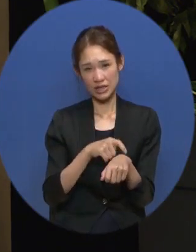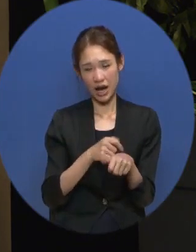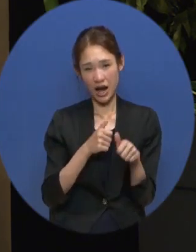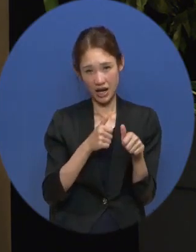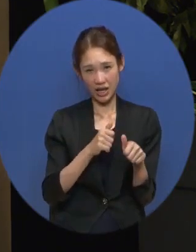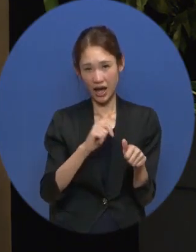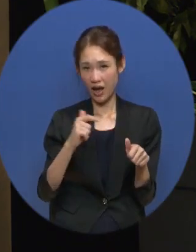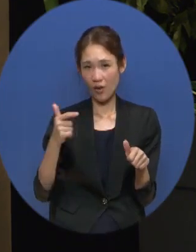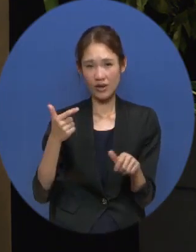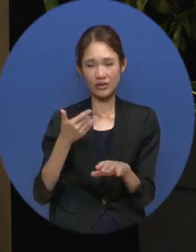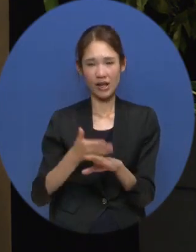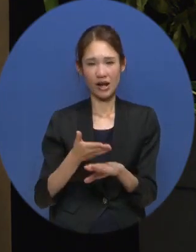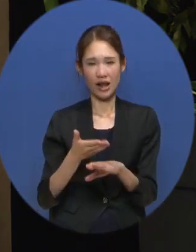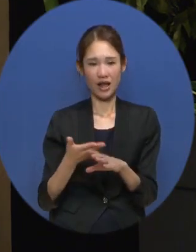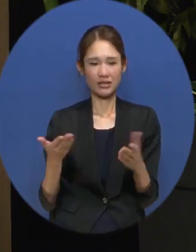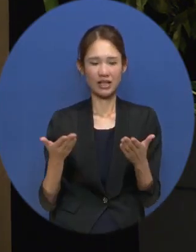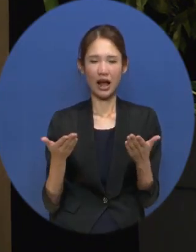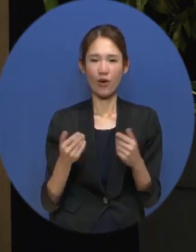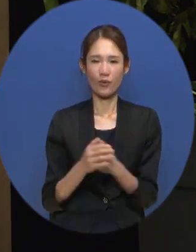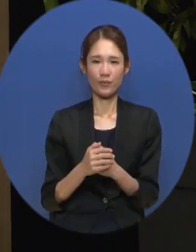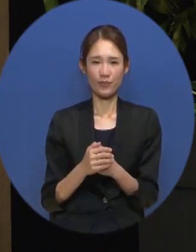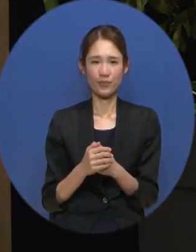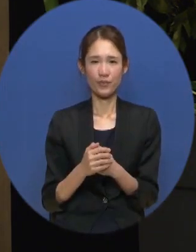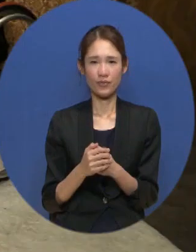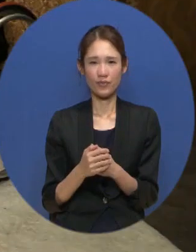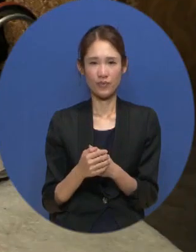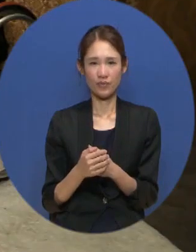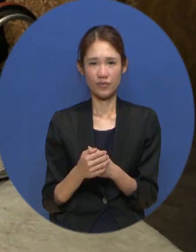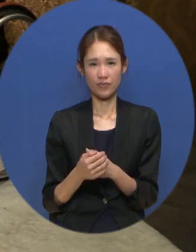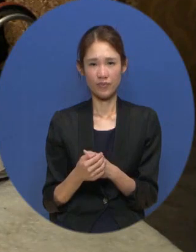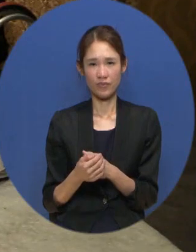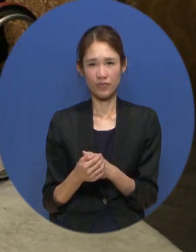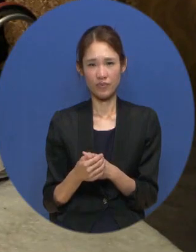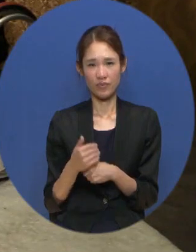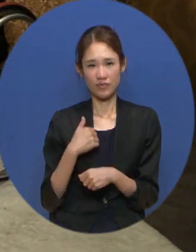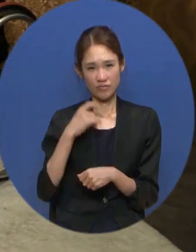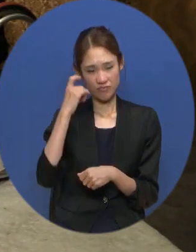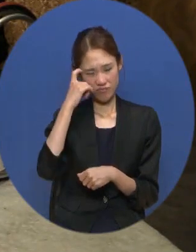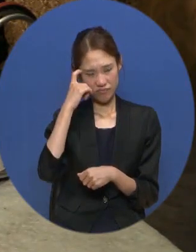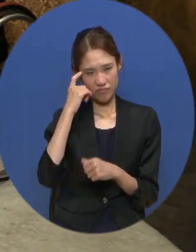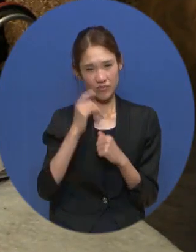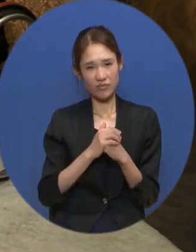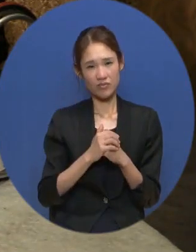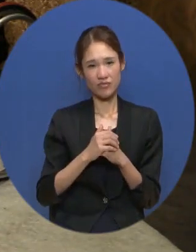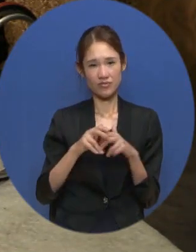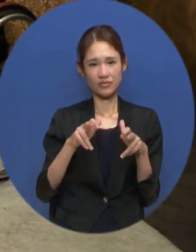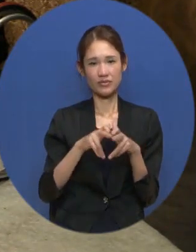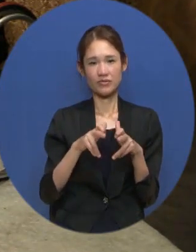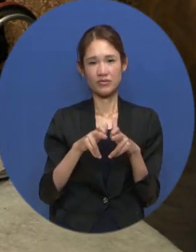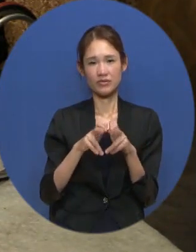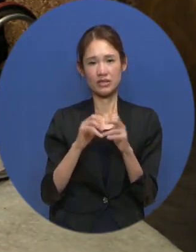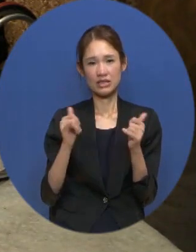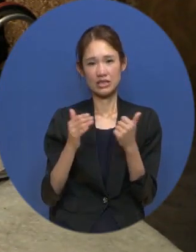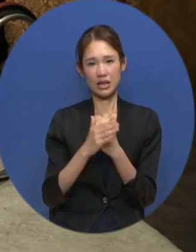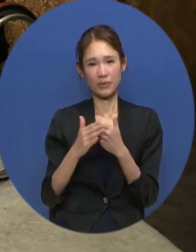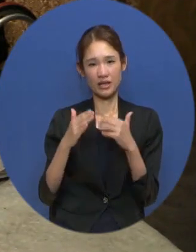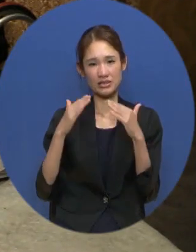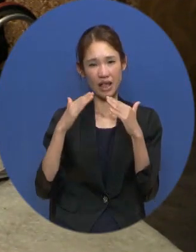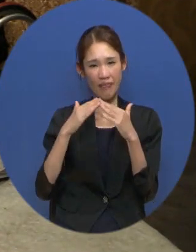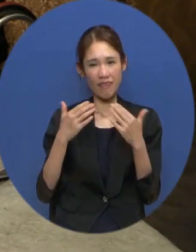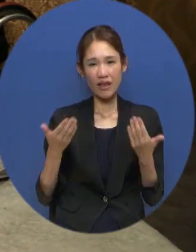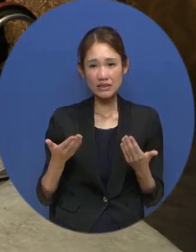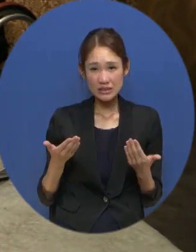여러 유형의 시간에 따라서 작업을 하고 있어요. 제가 보기엔 장애 인이기 때문에 재택근무가